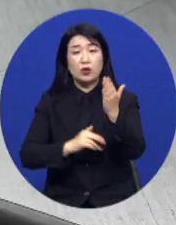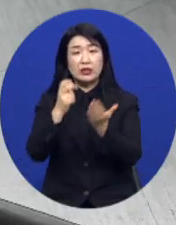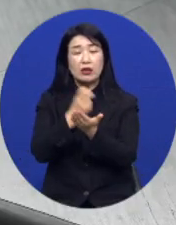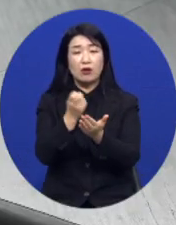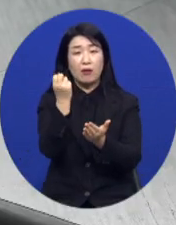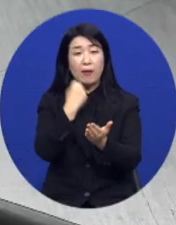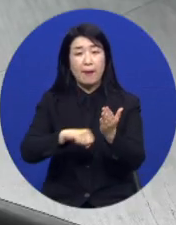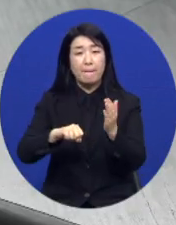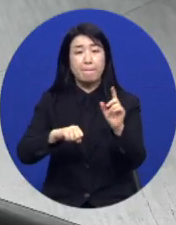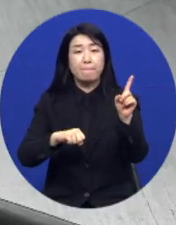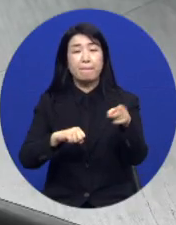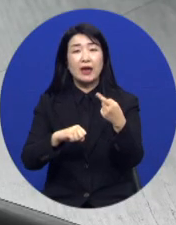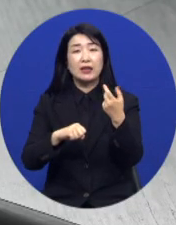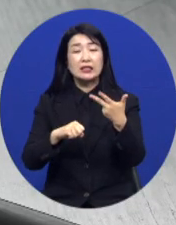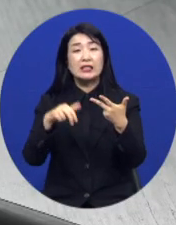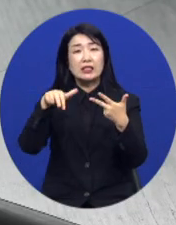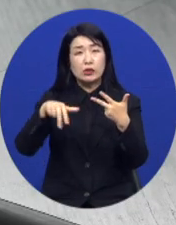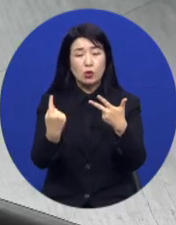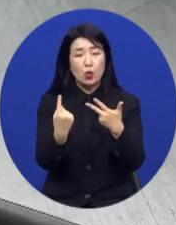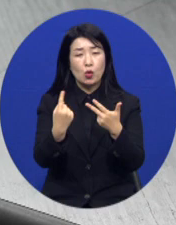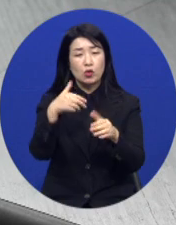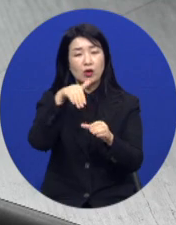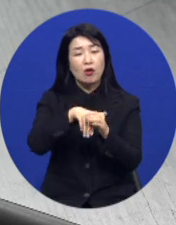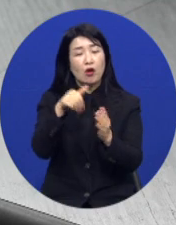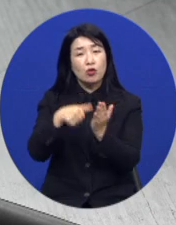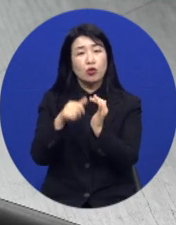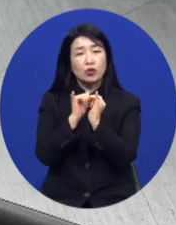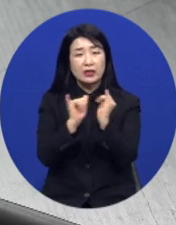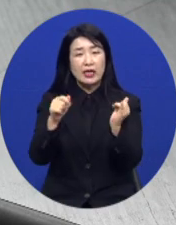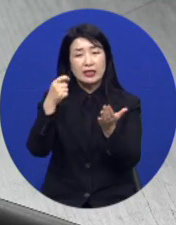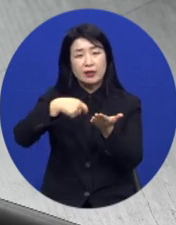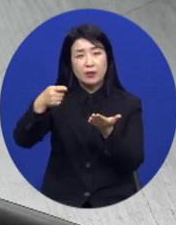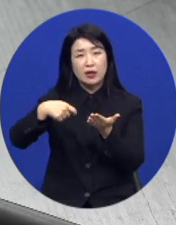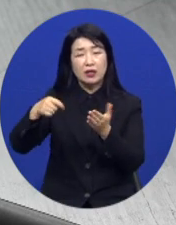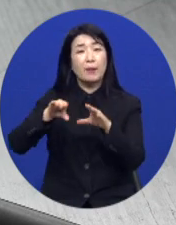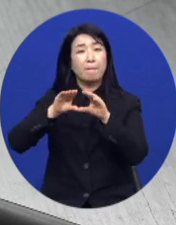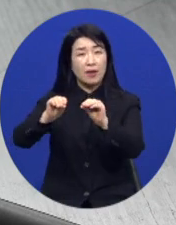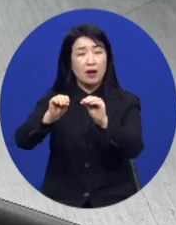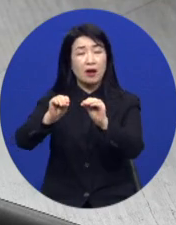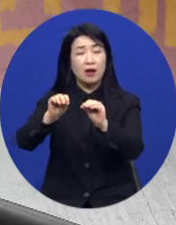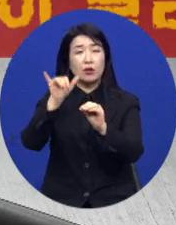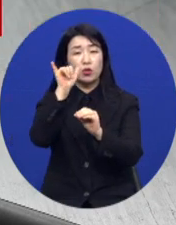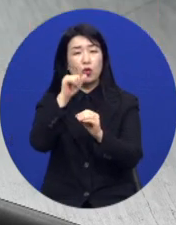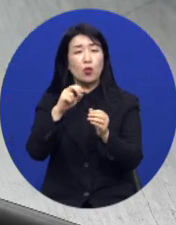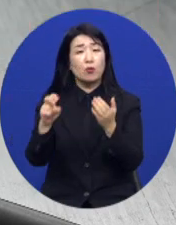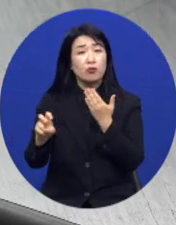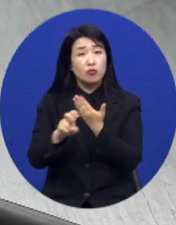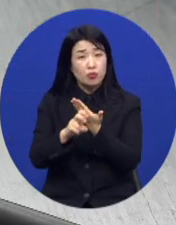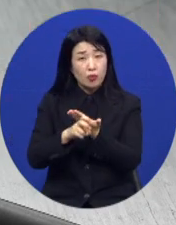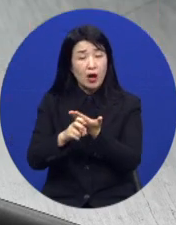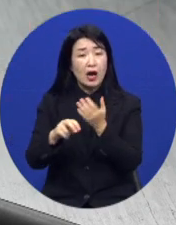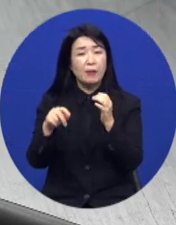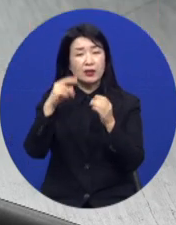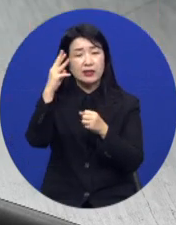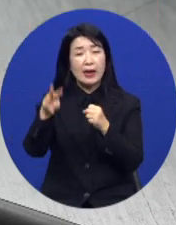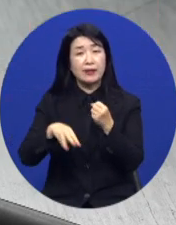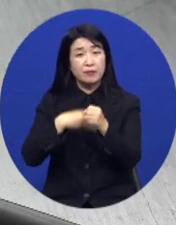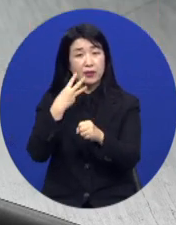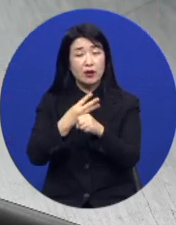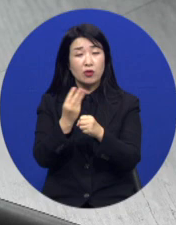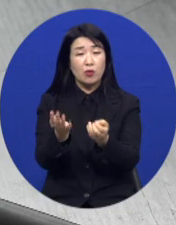공직선거법 107조는 선거운동을 위한 유권자들의 서명이나 날인을 금지하고 있고 위반할 경우 3년 이하의